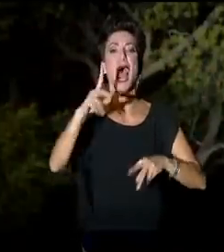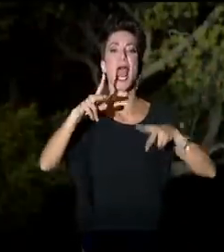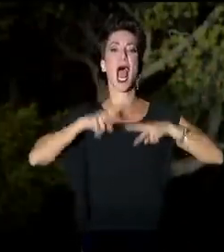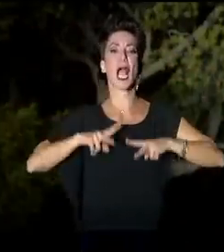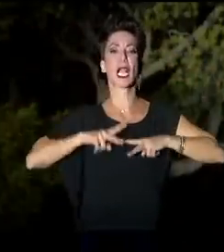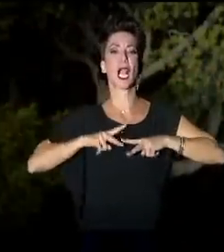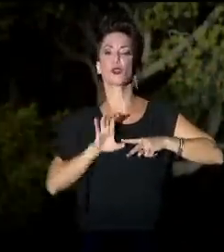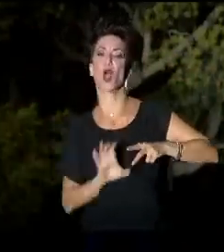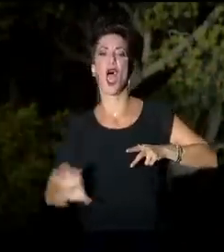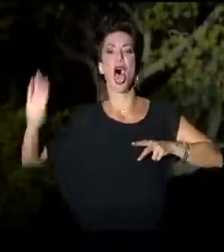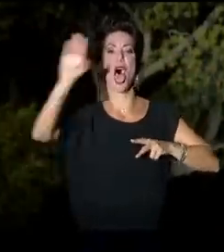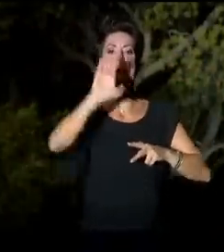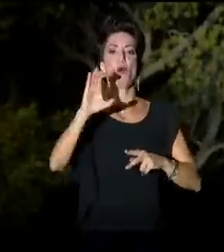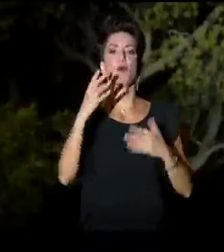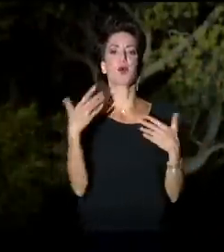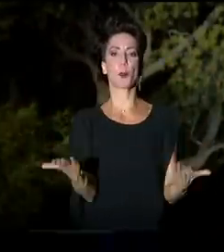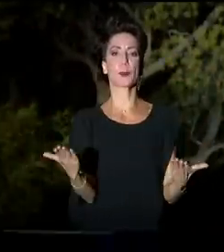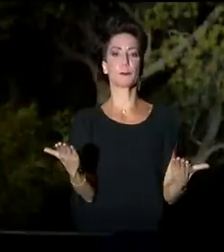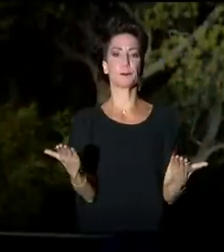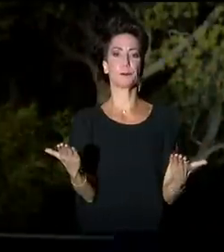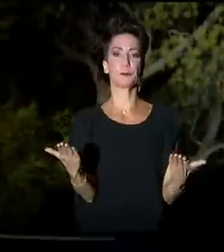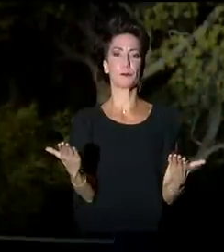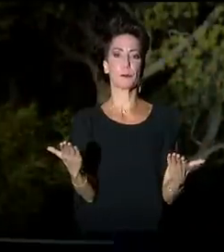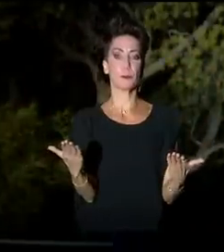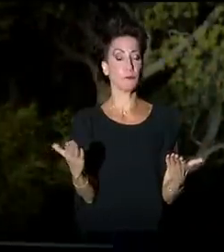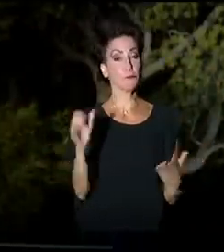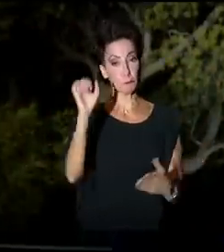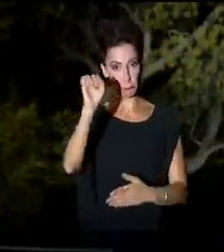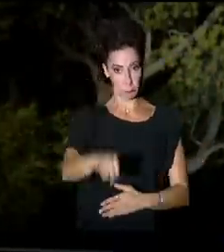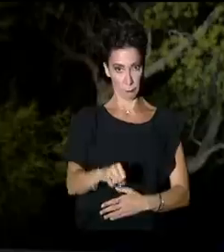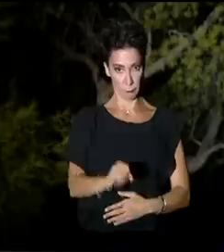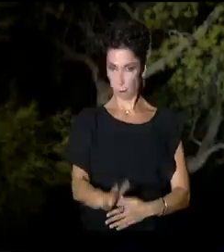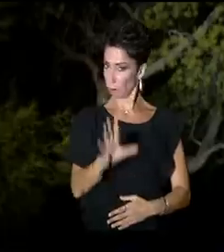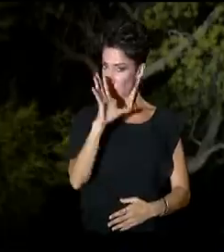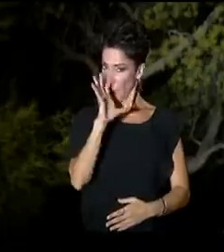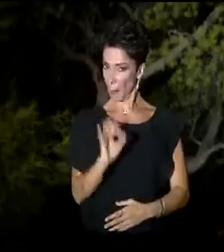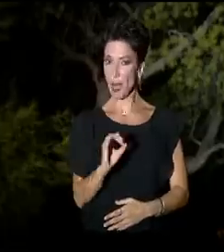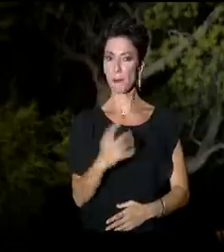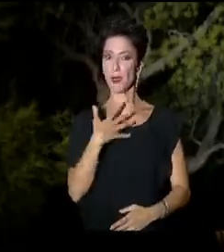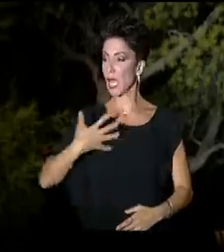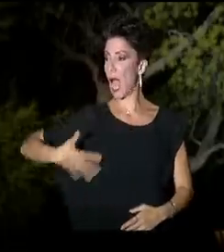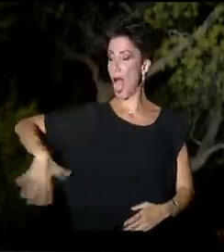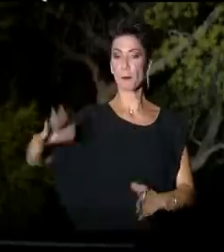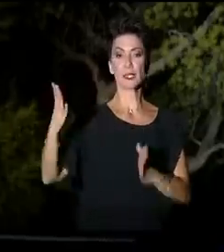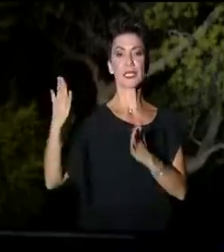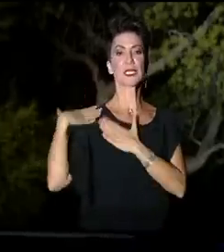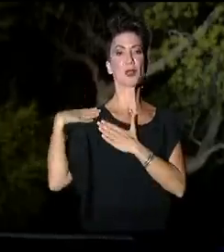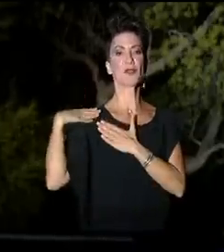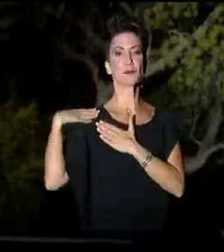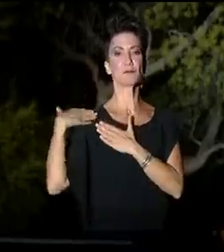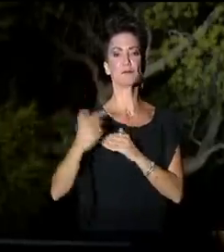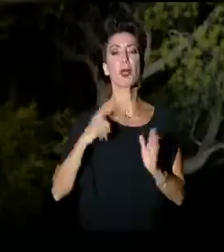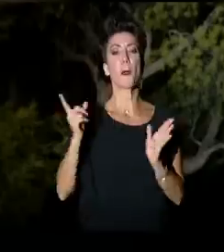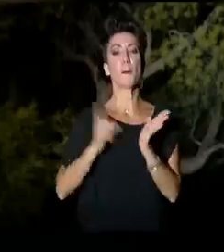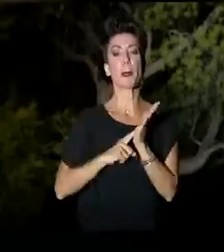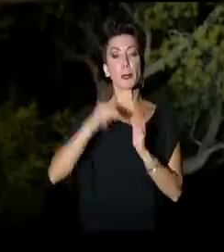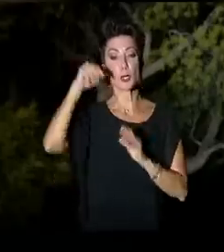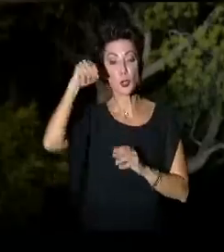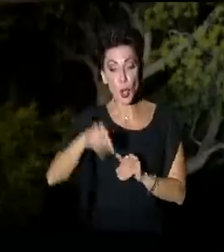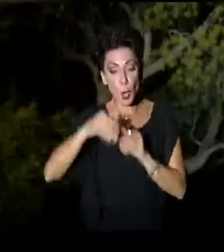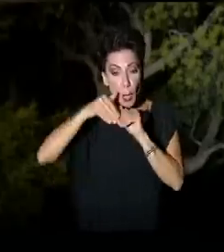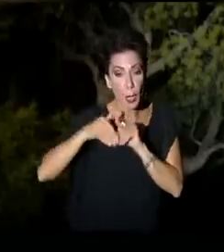Είναι στο χέρι μας λοιπόν να κερδίσουμε τα κρίσιμα στοιχήματα των καιρών μας,